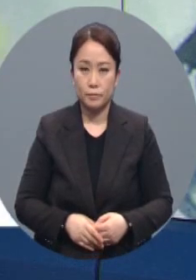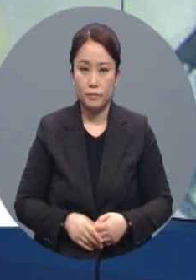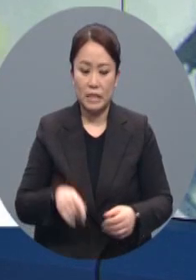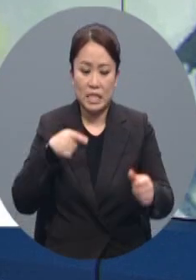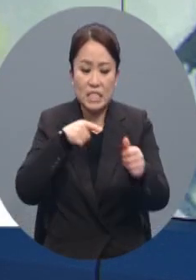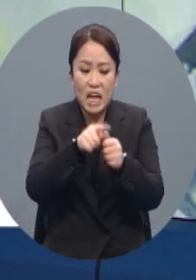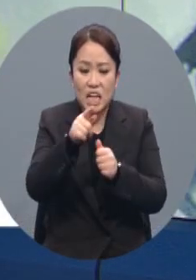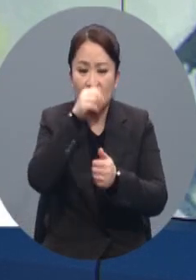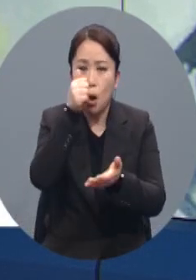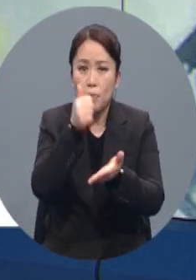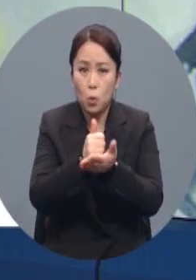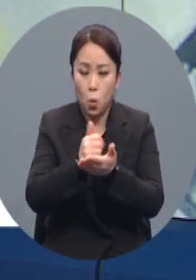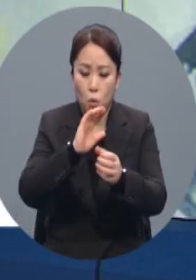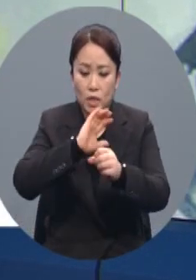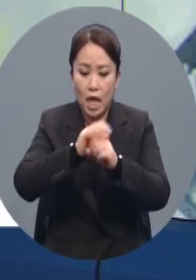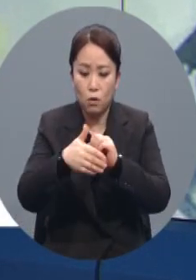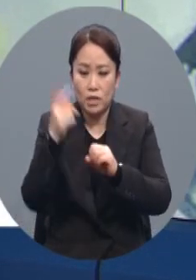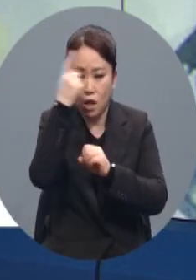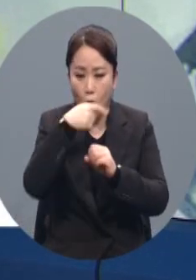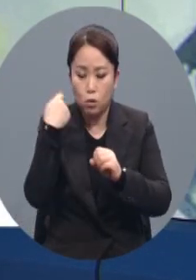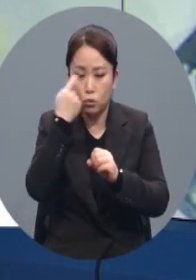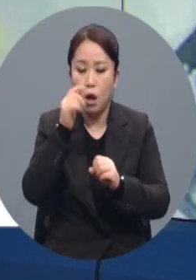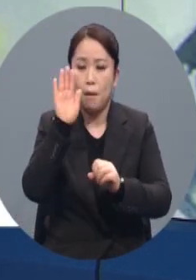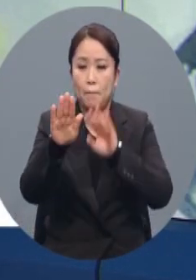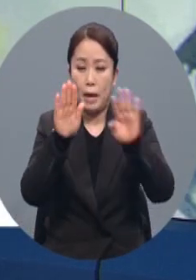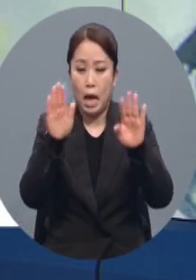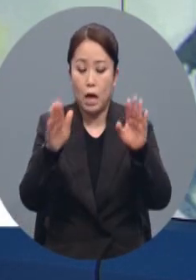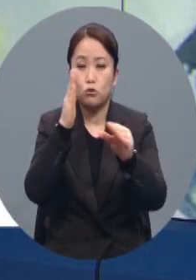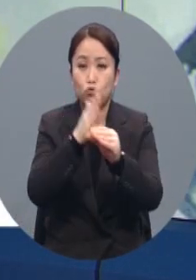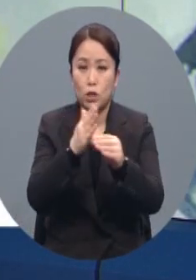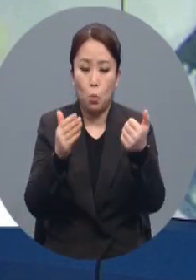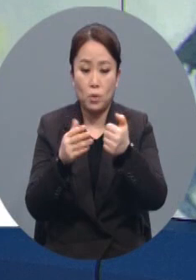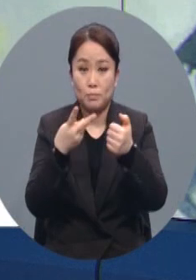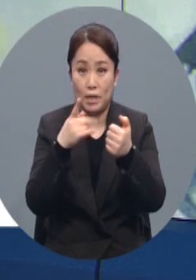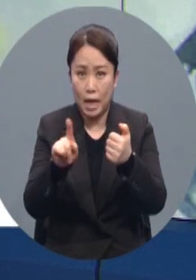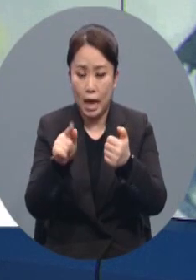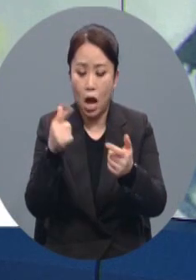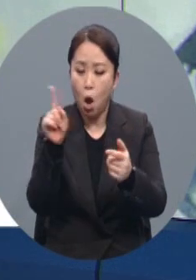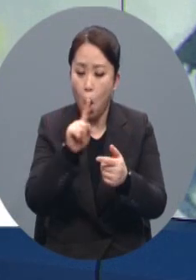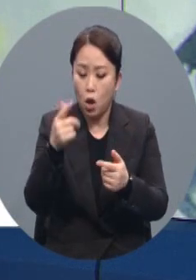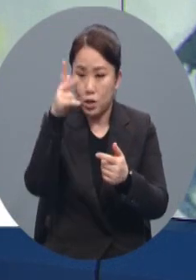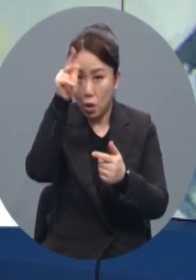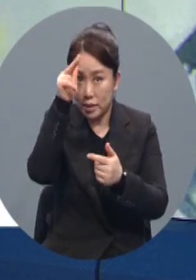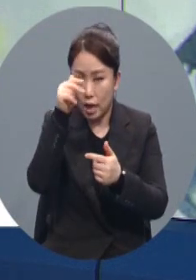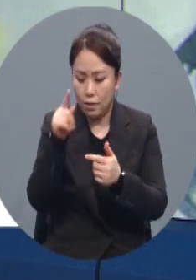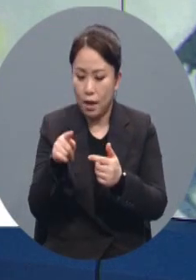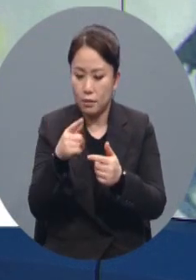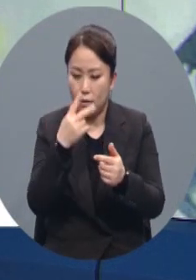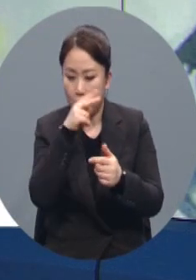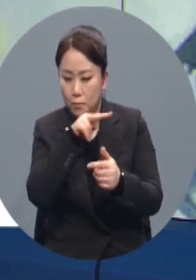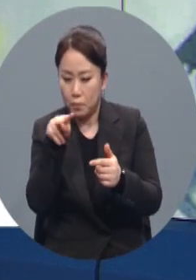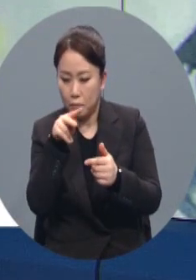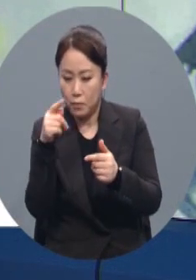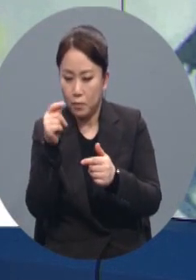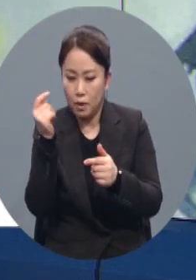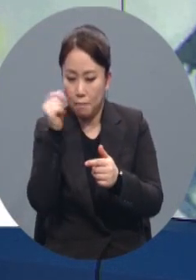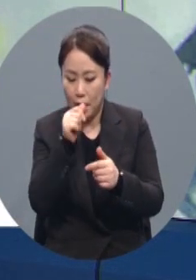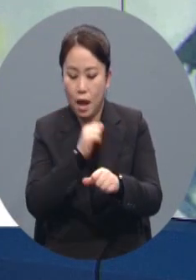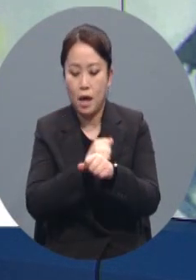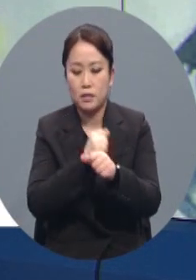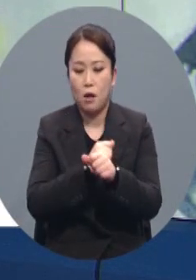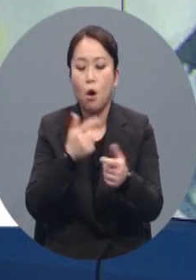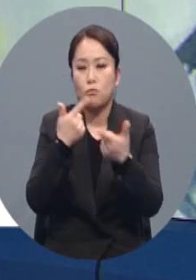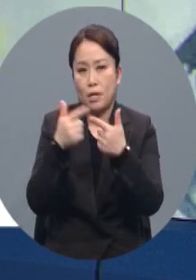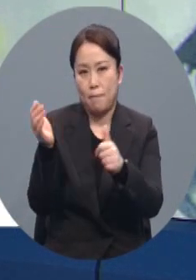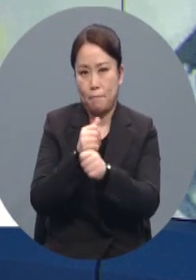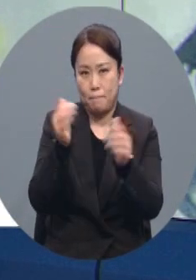살인 혐의로 대구에서 소배된 50대가 한 경찰관의 기지로 부산에서 검거됐습니다. 또 불법 도박 사이트를 운영한